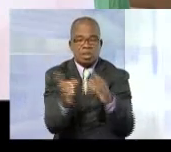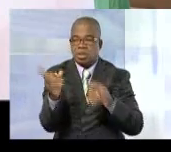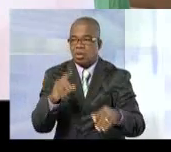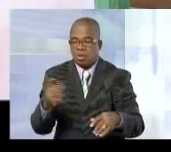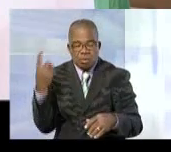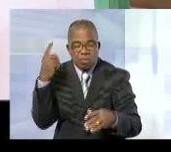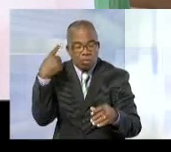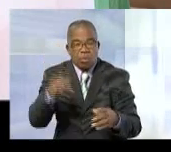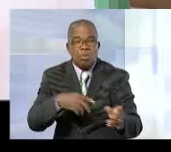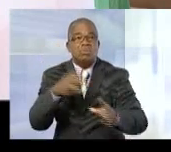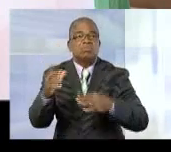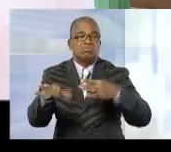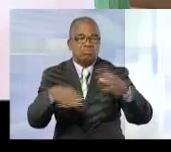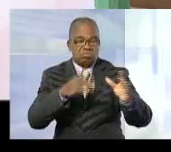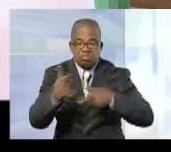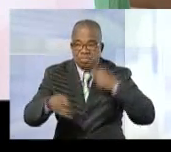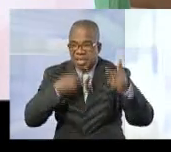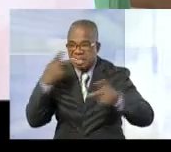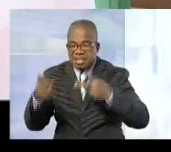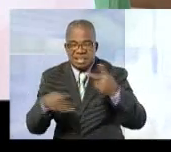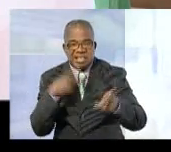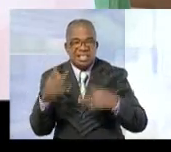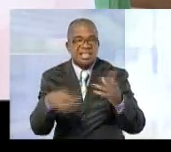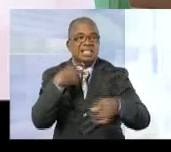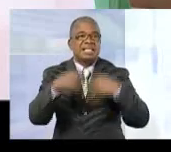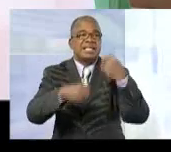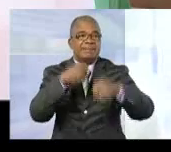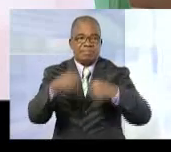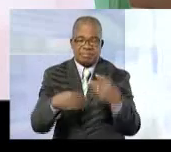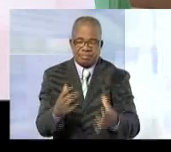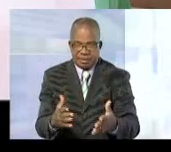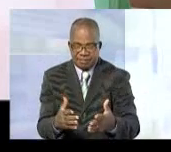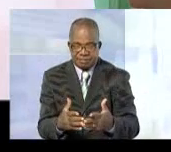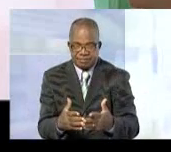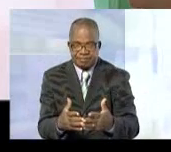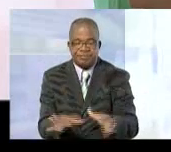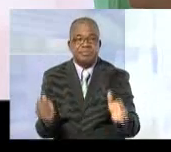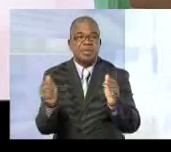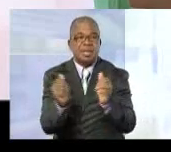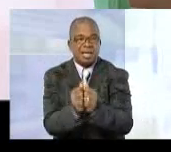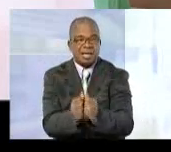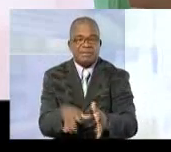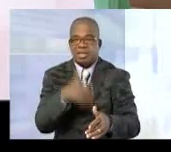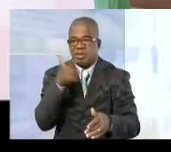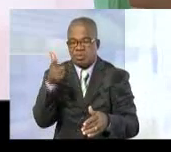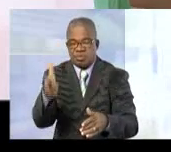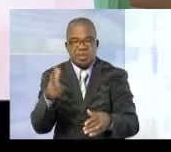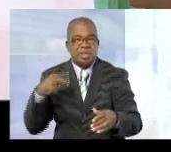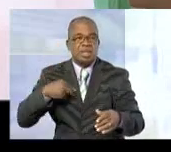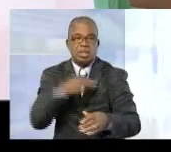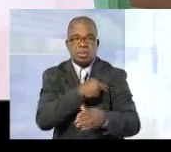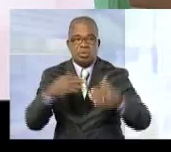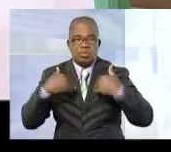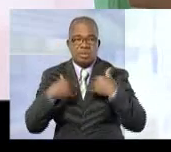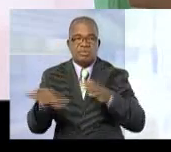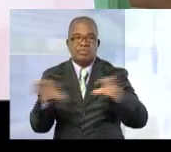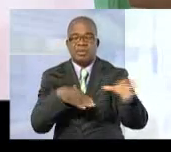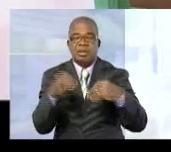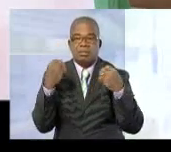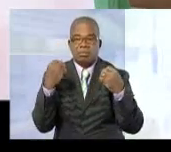2012, la réunion bimestrielle du décanat avec le ministère d'État, ministère des Affaires